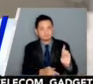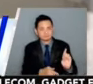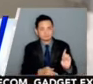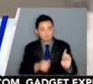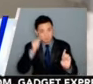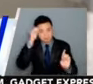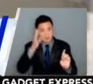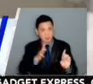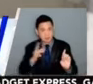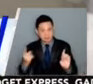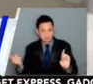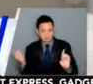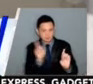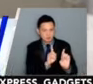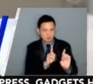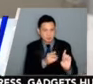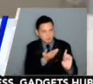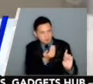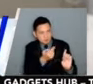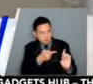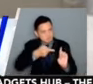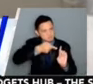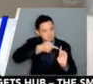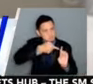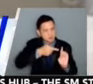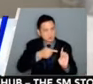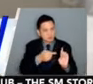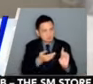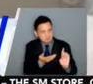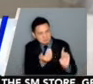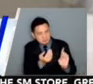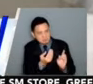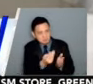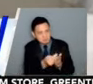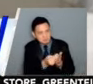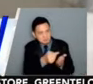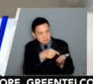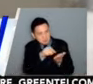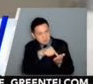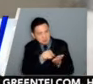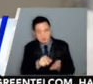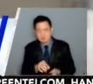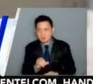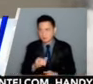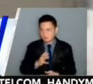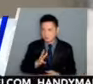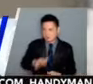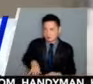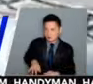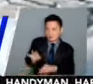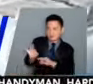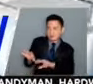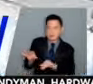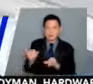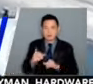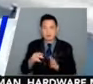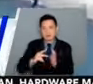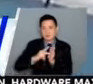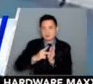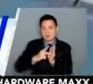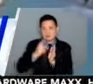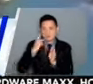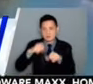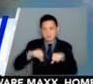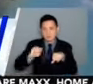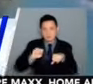labas mong pera, may baril ako, huwag kagalaw. Tapos pag binigay ko sa pera, kinuha niya pati sinisi ng motor. Bukod sa